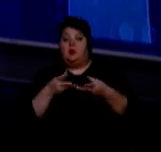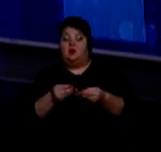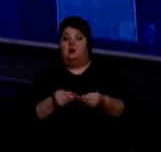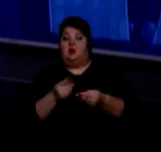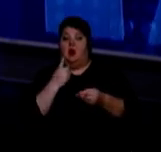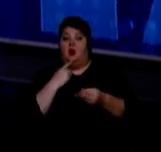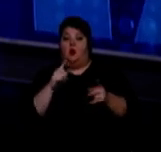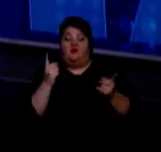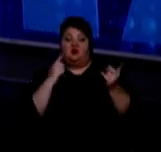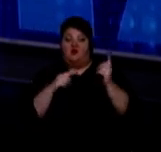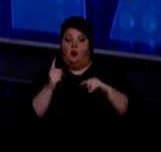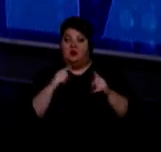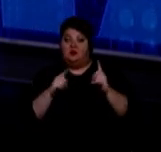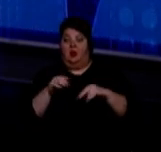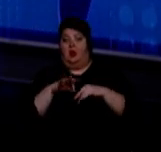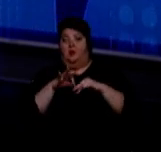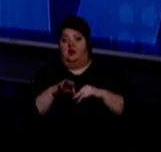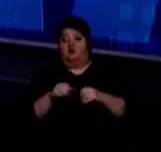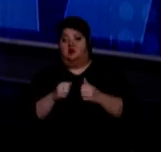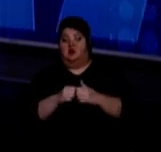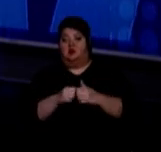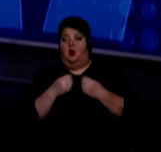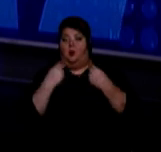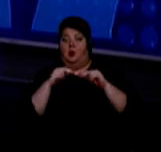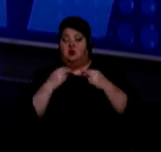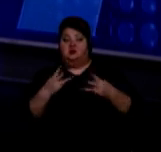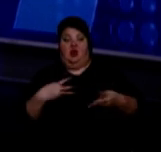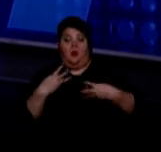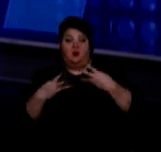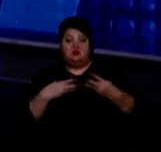стимуляція кровотворення, приводить до поліпшення емоційного стану,